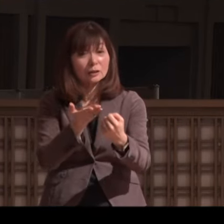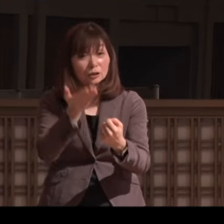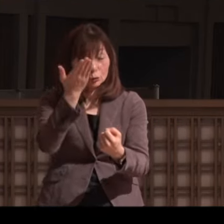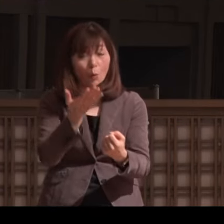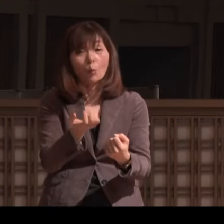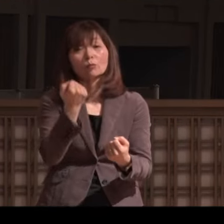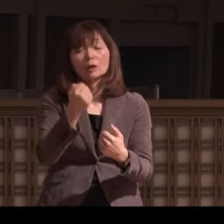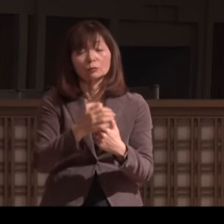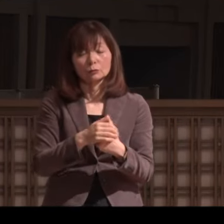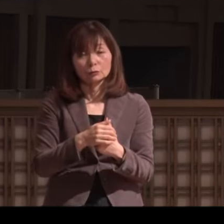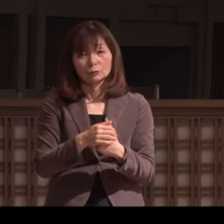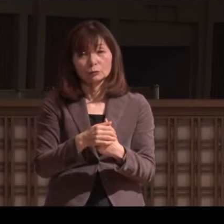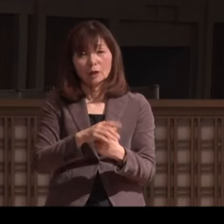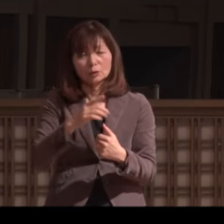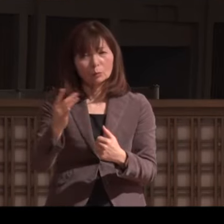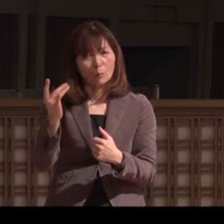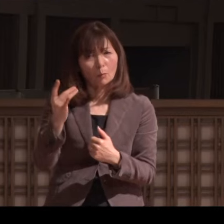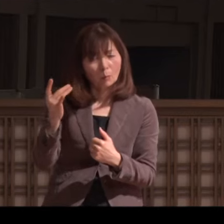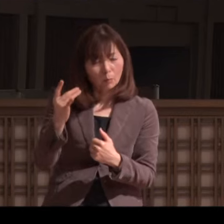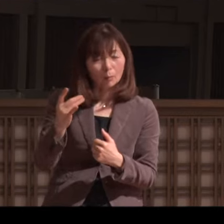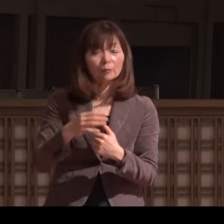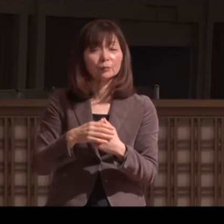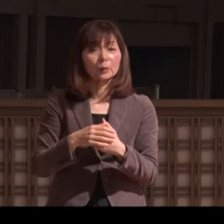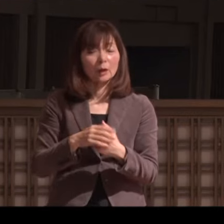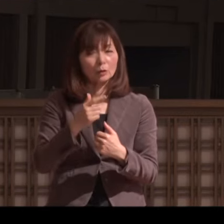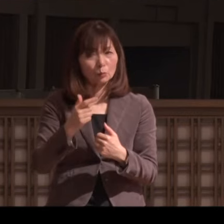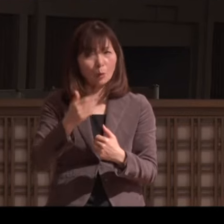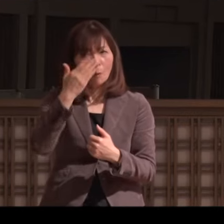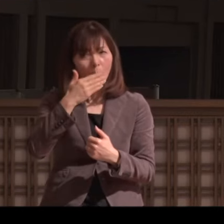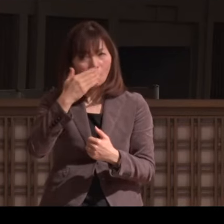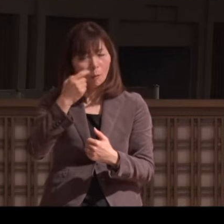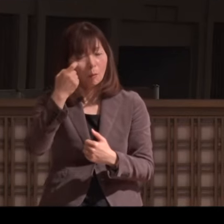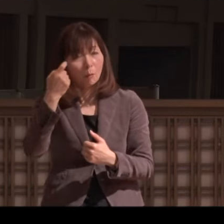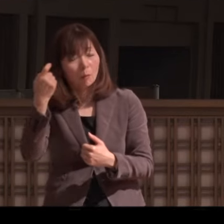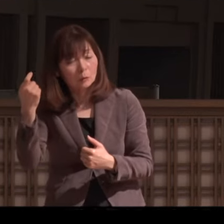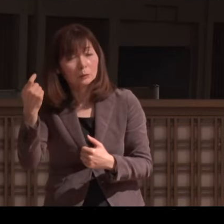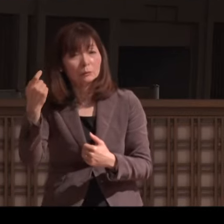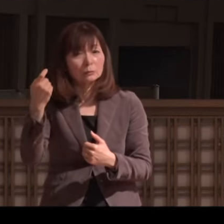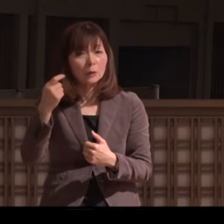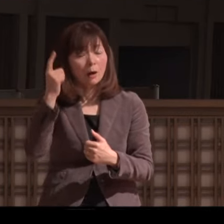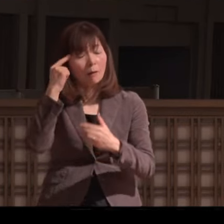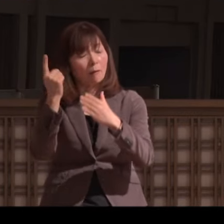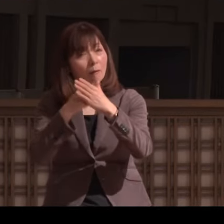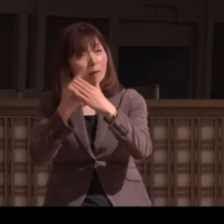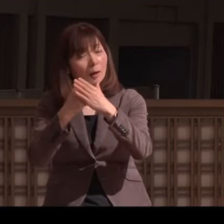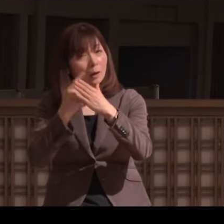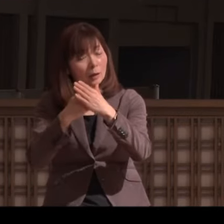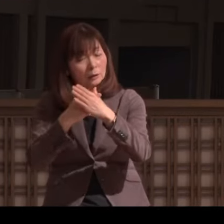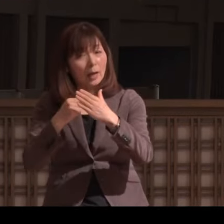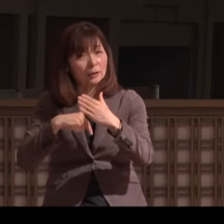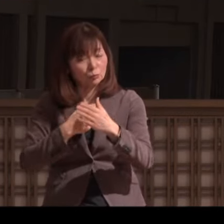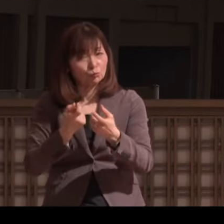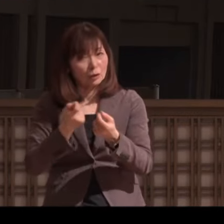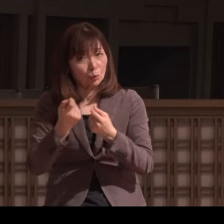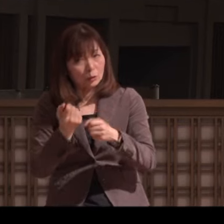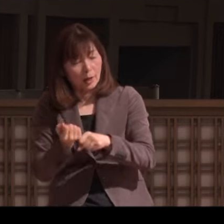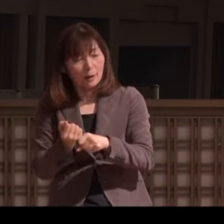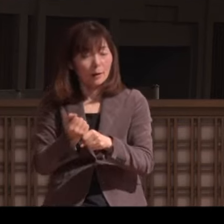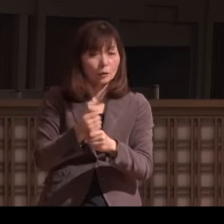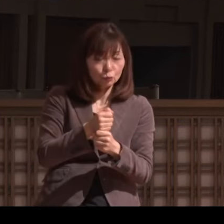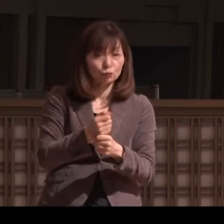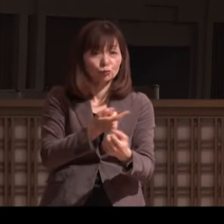騙されたりとかいろんなものになんとなくその気にさせられてしまうみたいなものを知らず知らずのうちに調整する力を持っているの